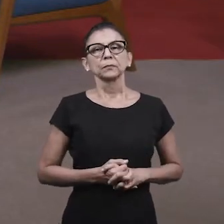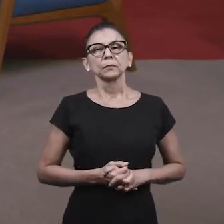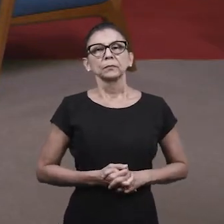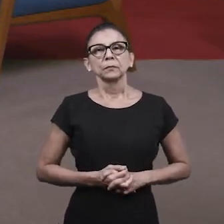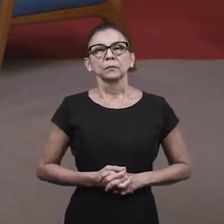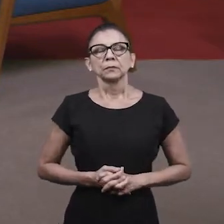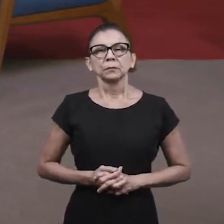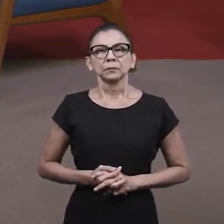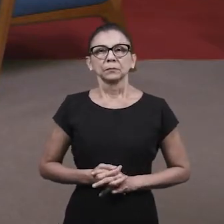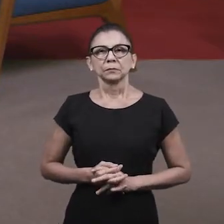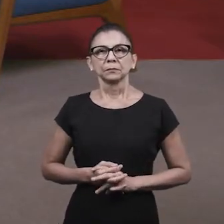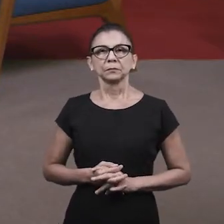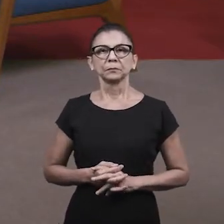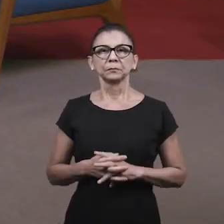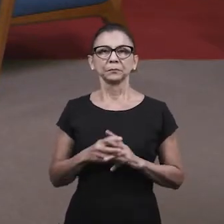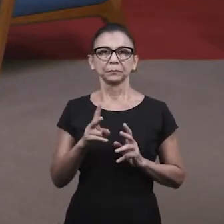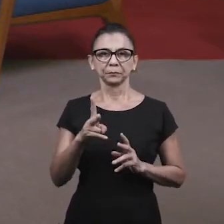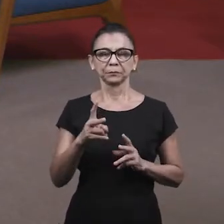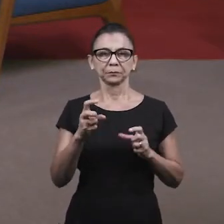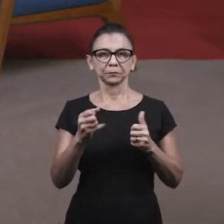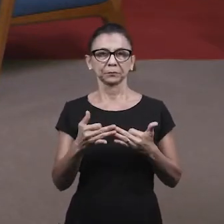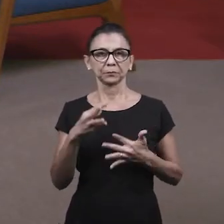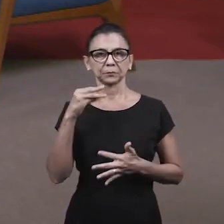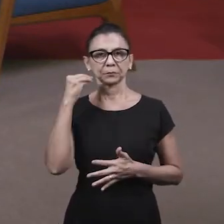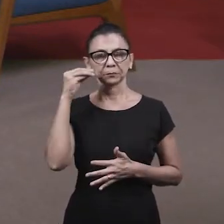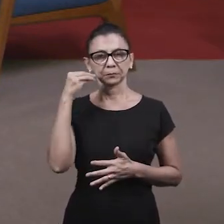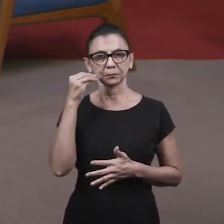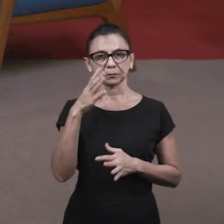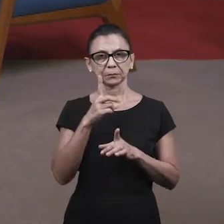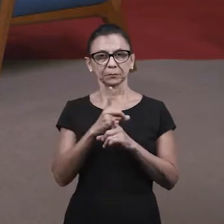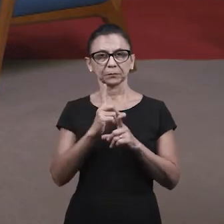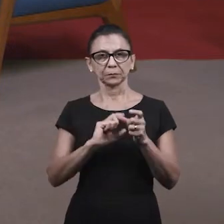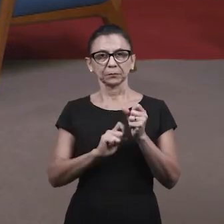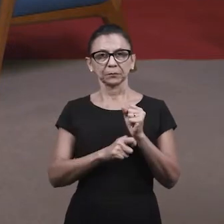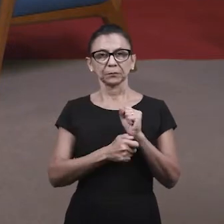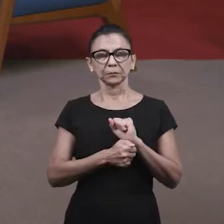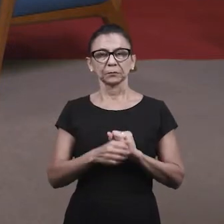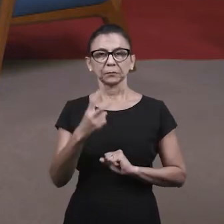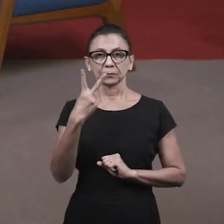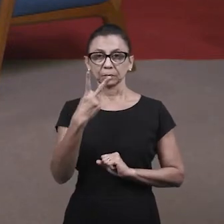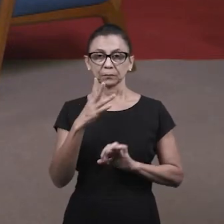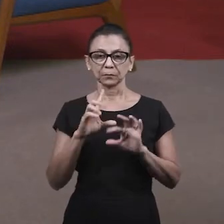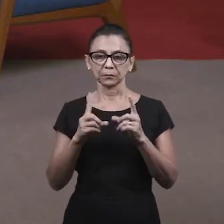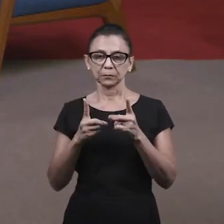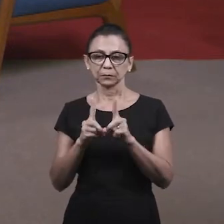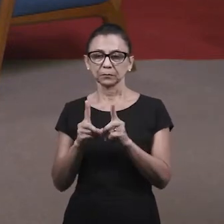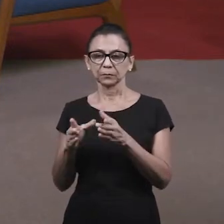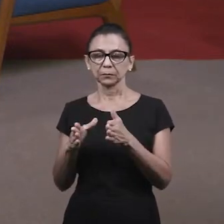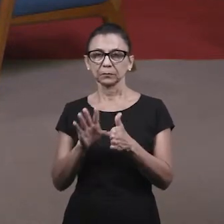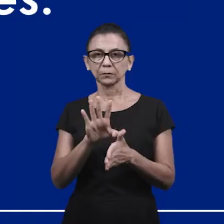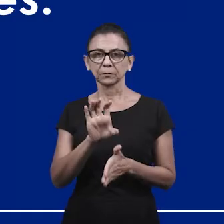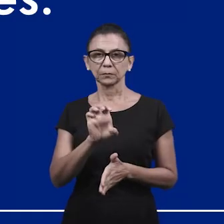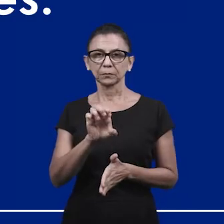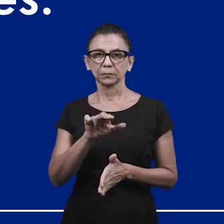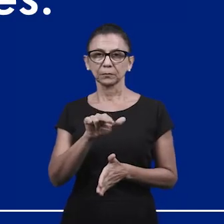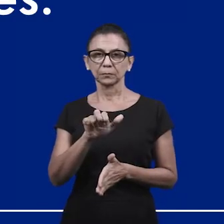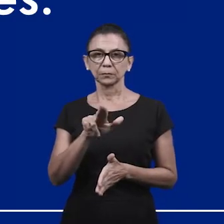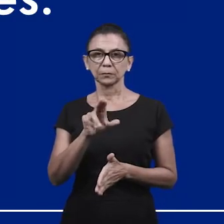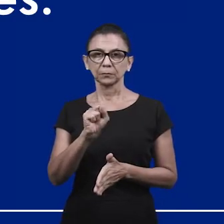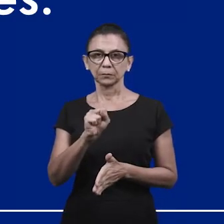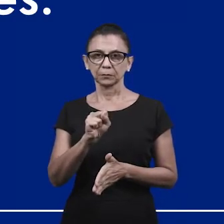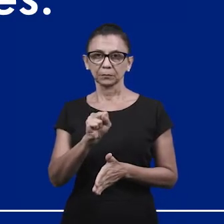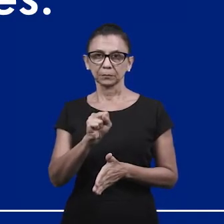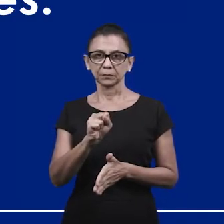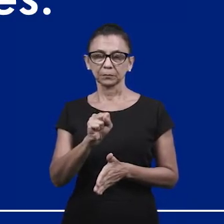les expériences bibliques, la découverte du mystère, de les 2 disciples du chemin d'Emmaüs. Donc Luc, chapitre 24,